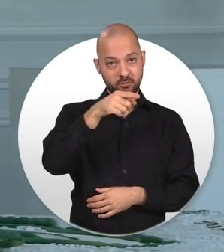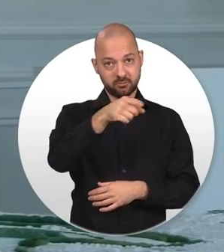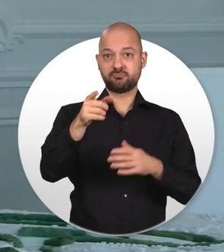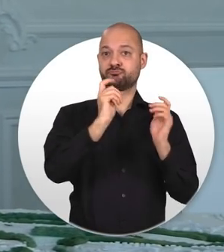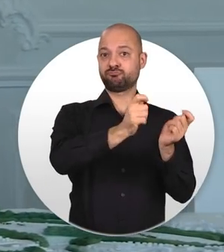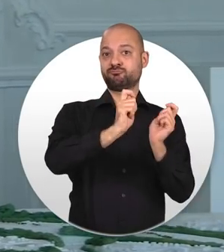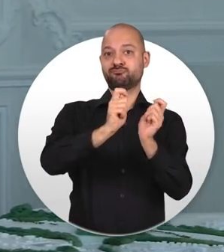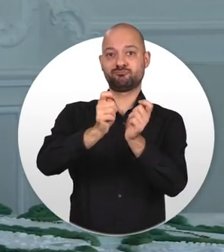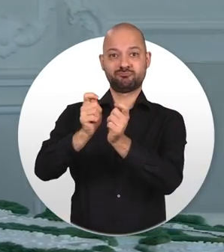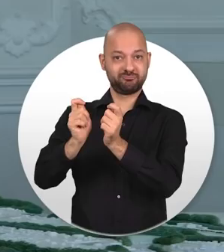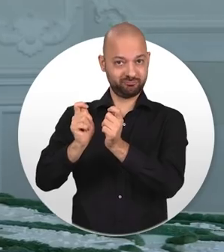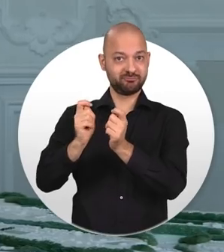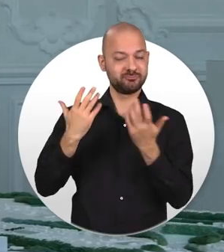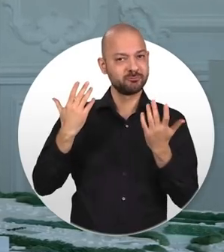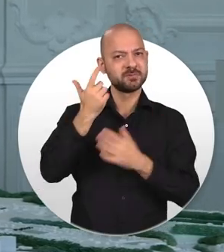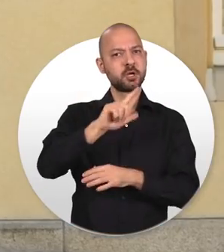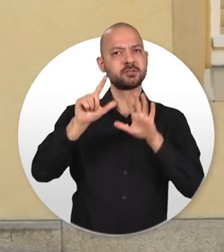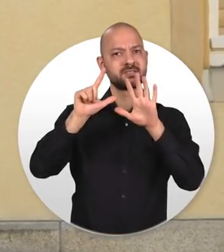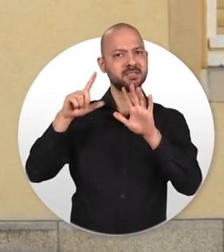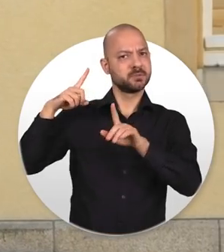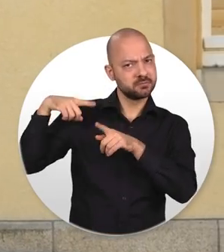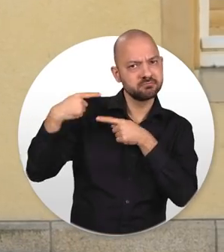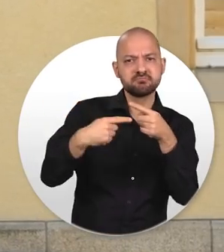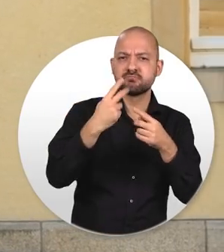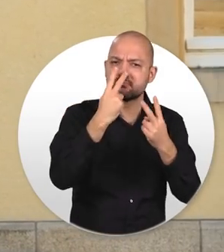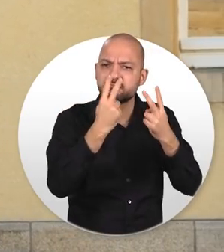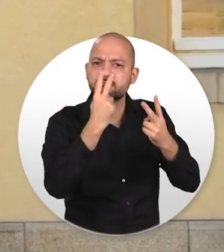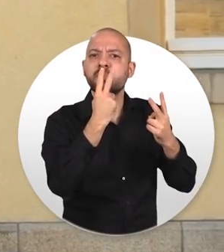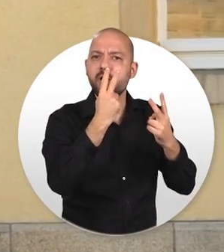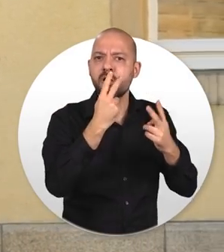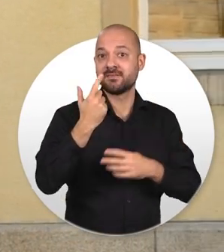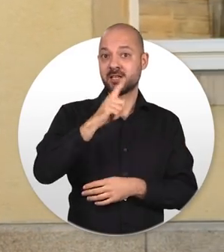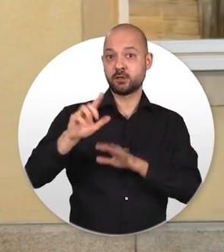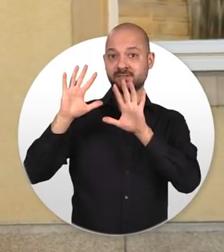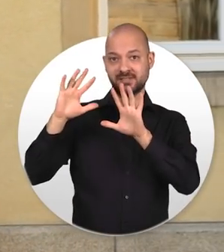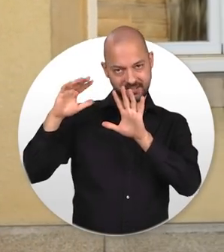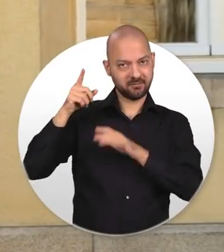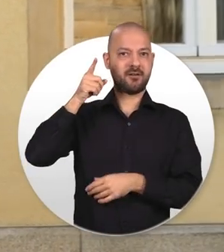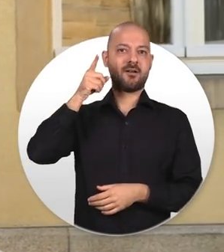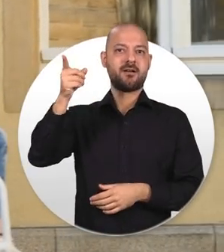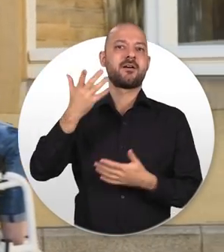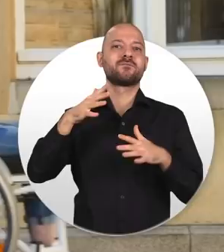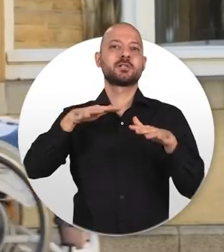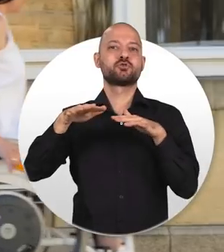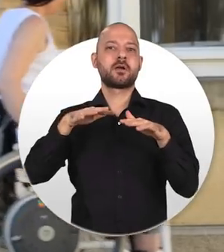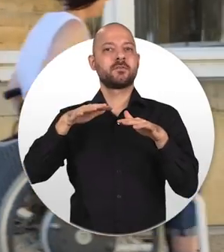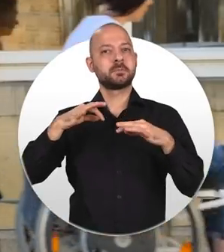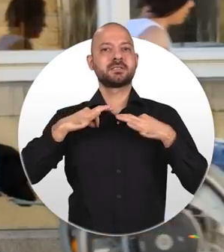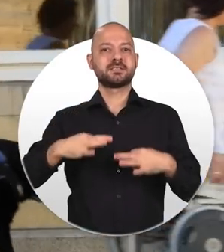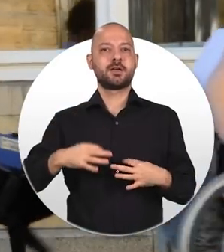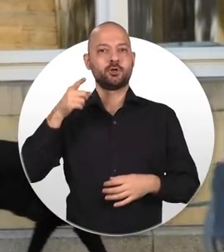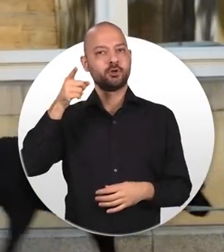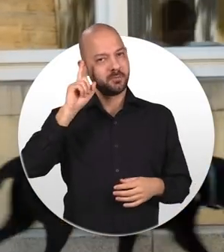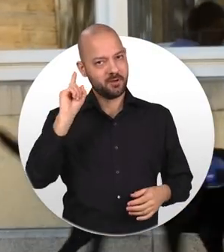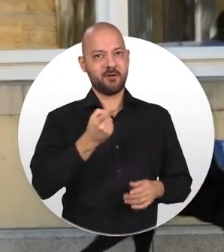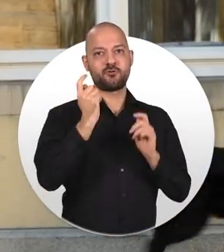die das Label gekriegt haben. Wir gehen seit 2007 auf Platz gucken. Und 2010 aus dem Ministerium der Ökonomie,